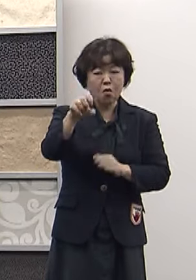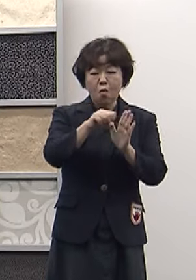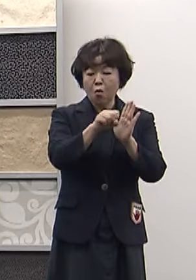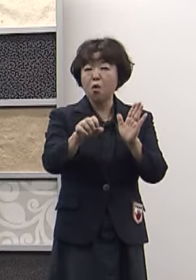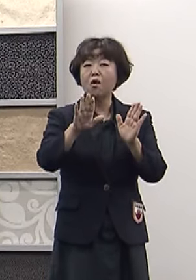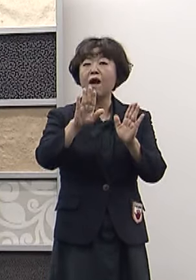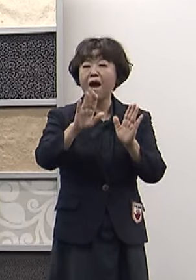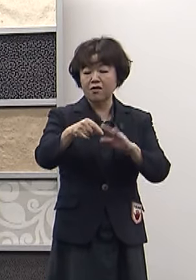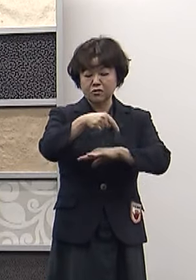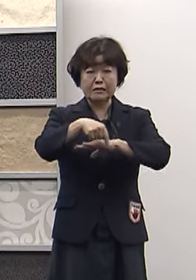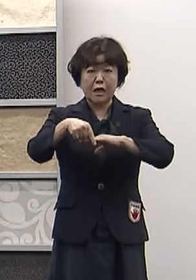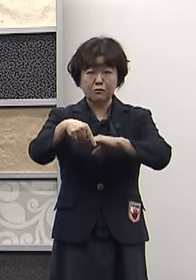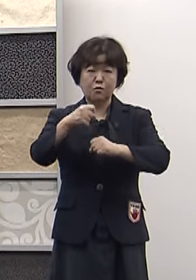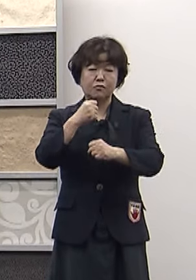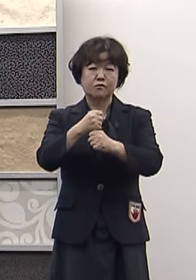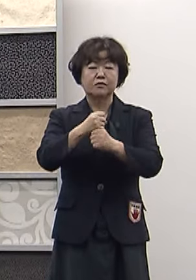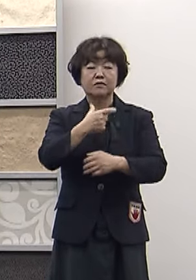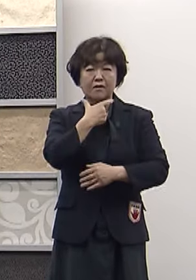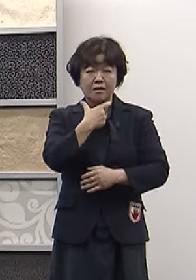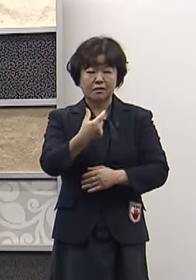施策の立案につなげてまいりたいと思います。